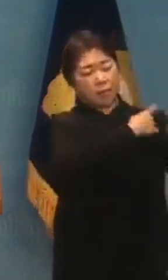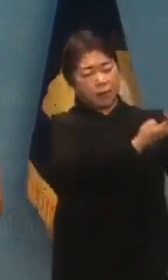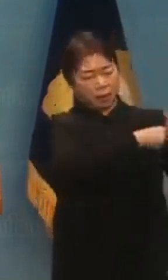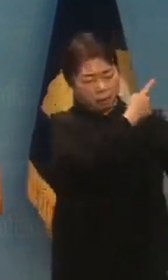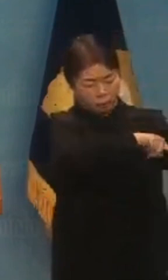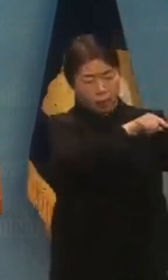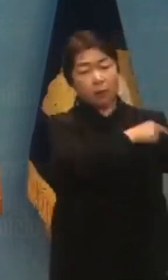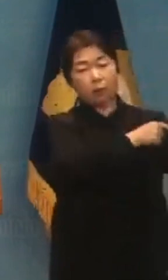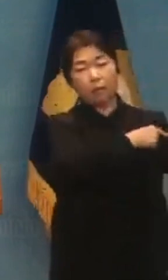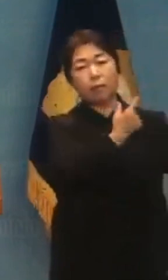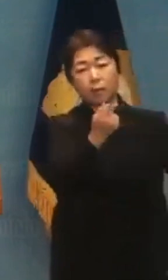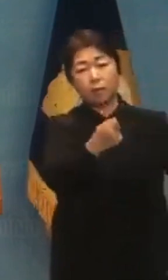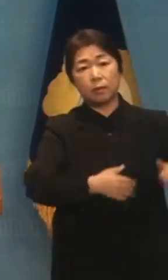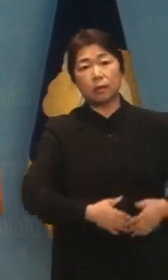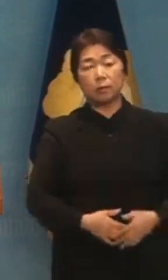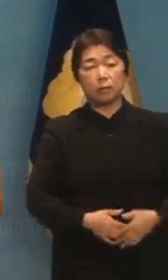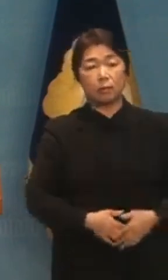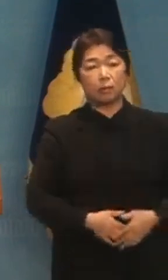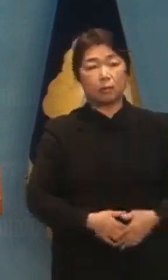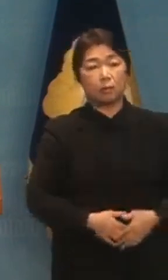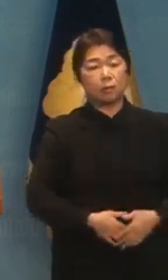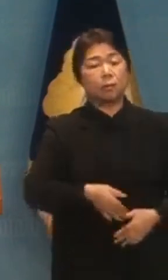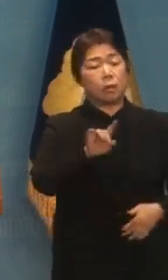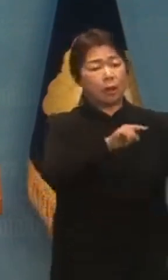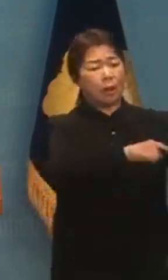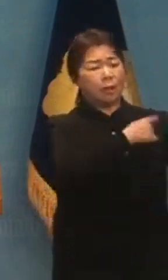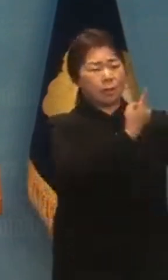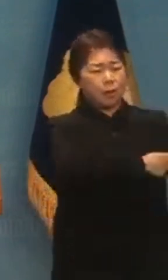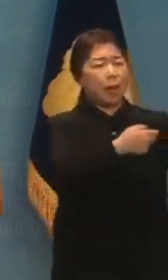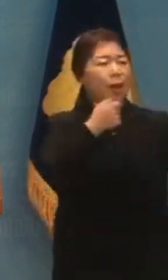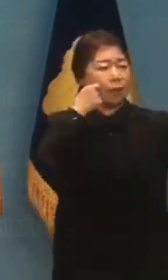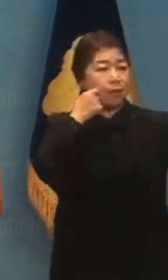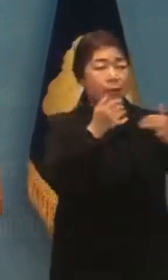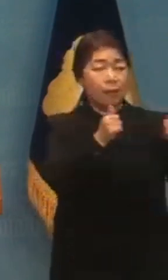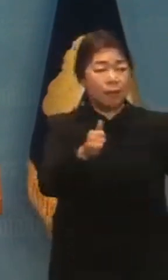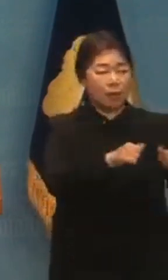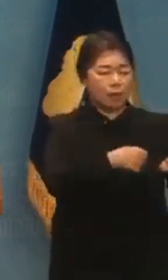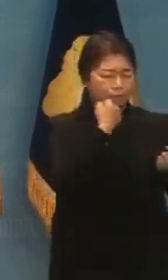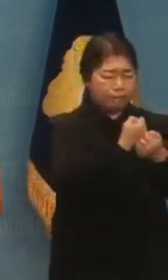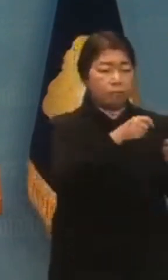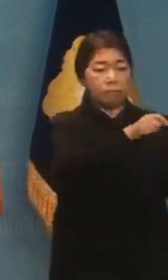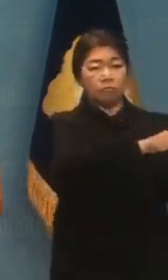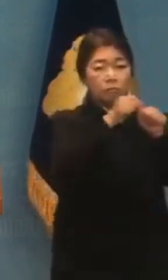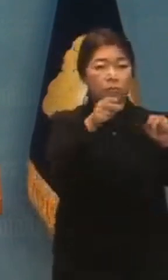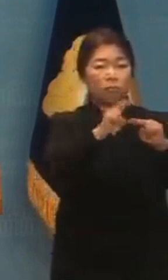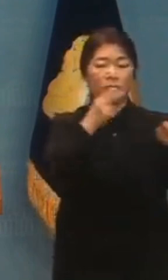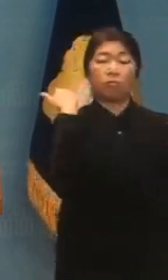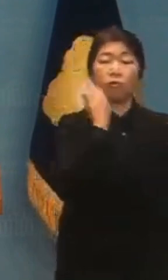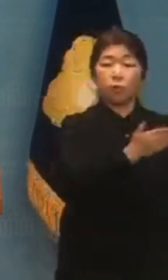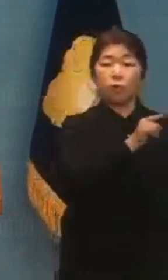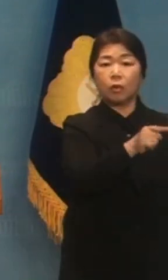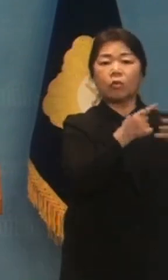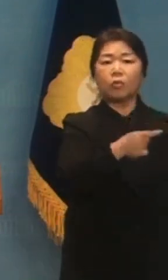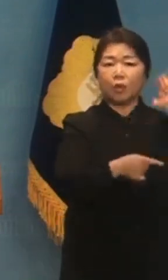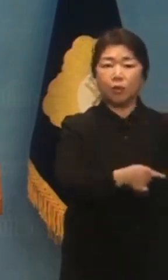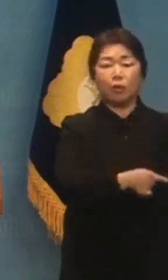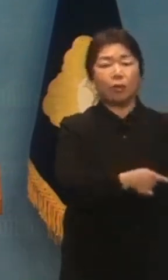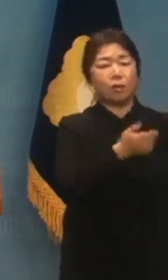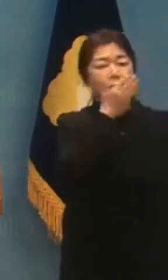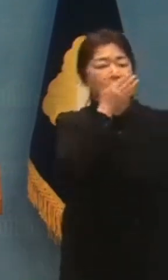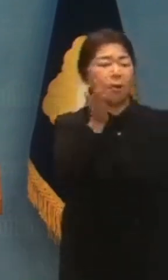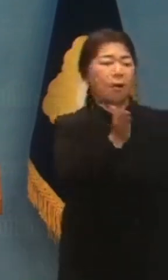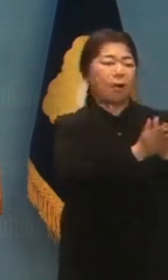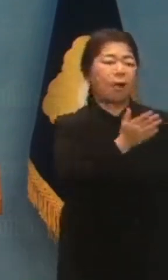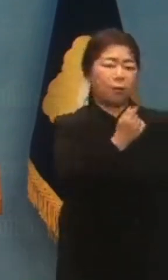확인됐습니다. 그런 자를 기어코 밀어붙여 국방부 장관에 앉힌 윤 대통령, 이 모든